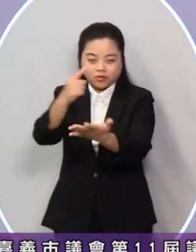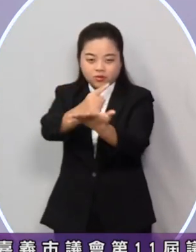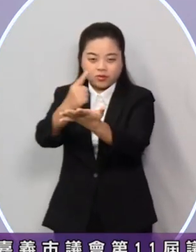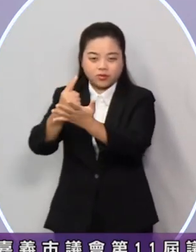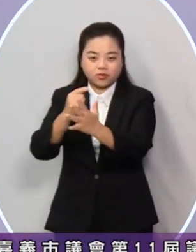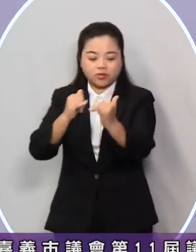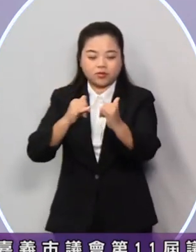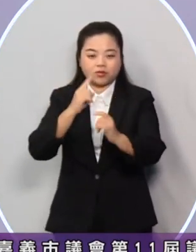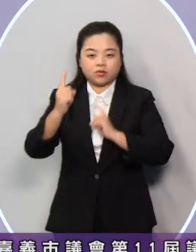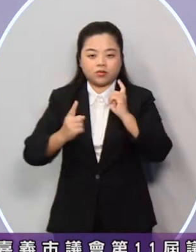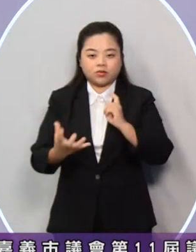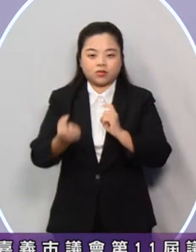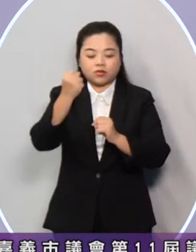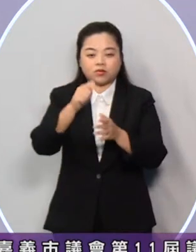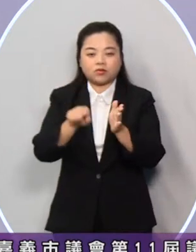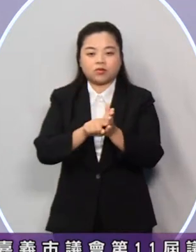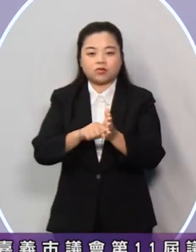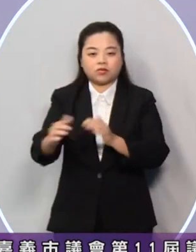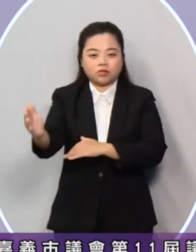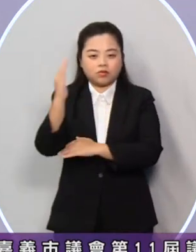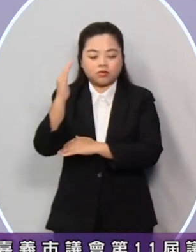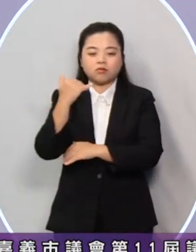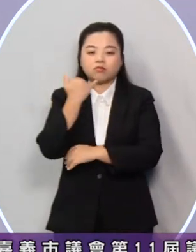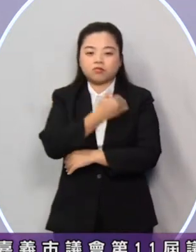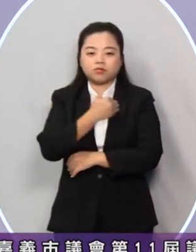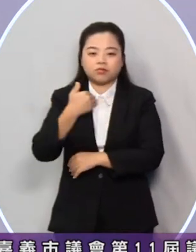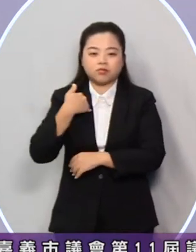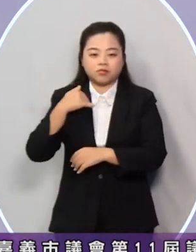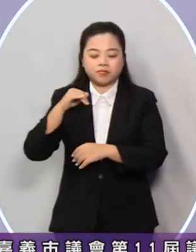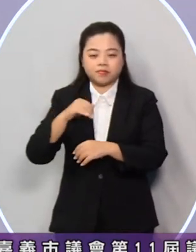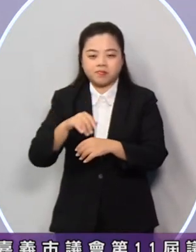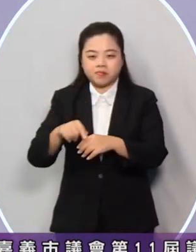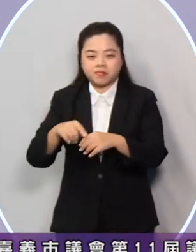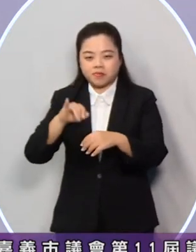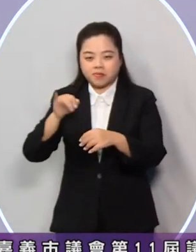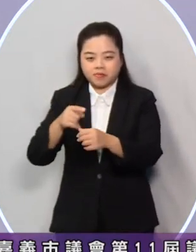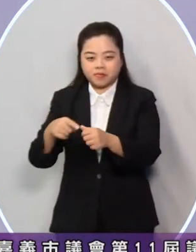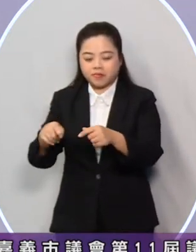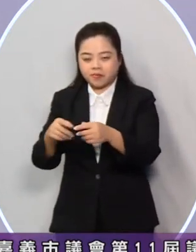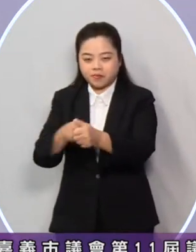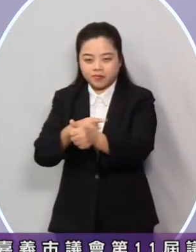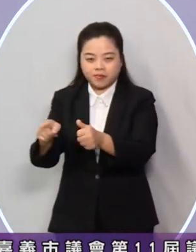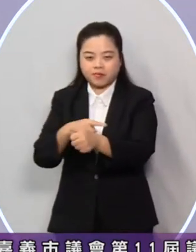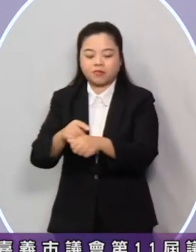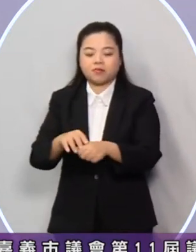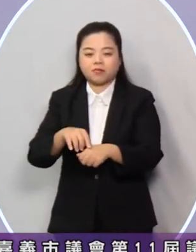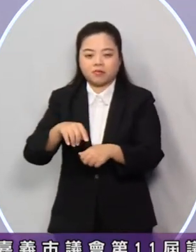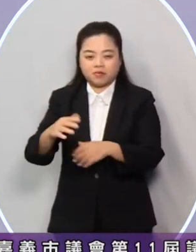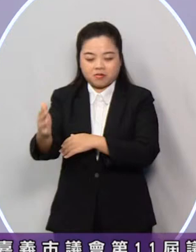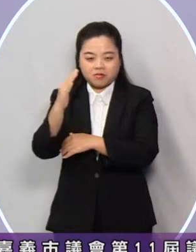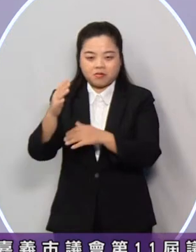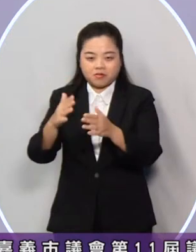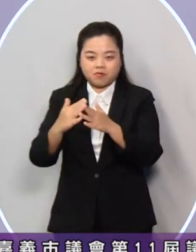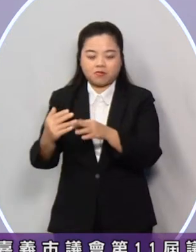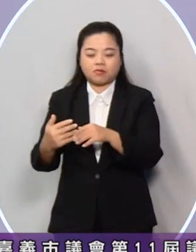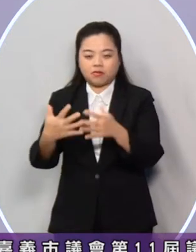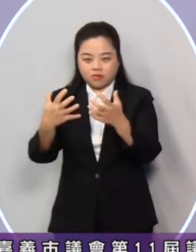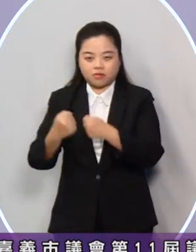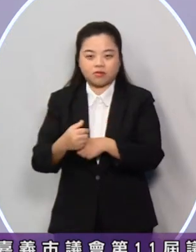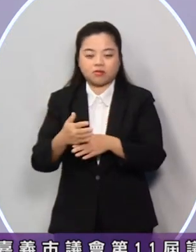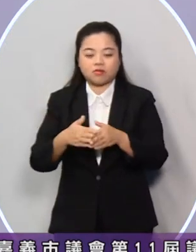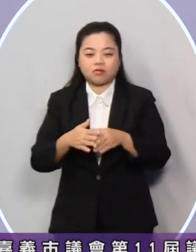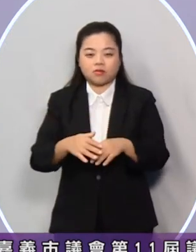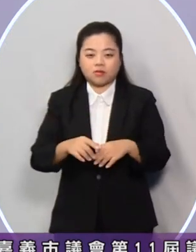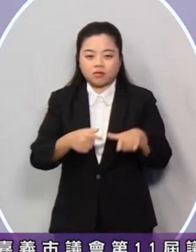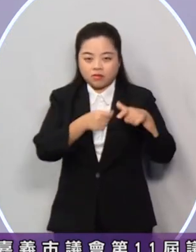社会的自由权利时，政府就有可能被挑战，而政府也应该要接受挑战。所谓的公民不